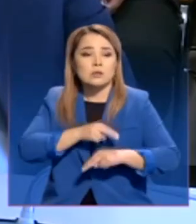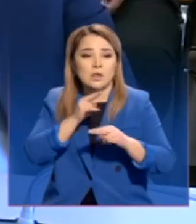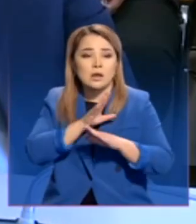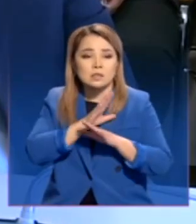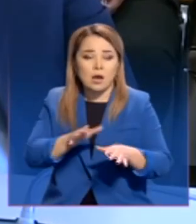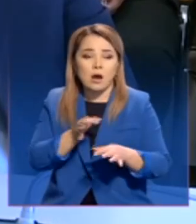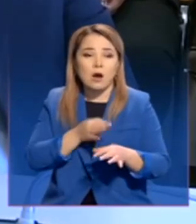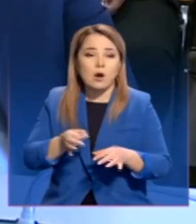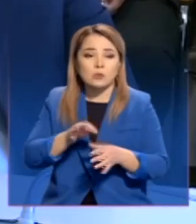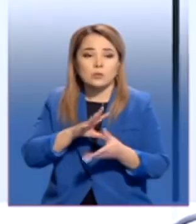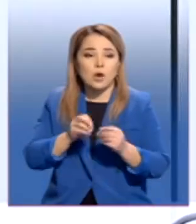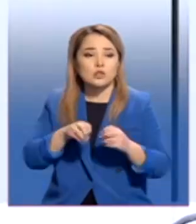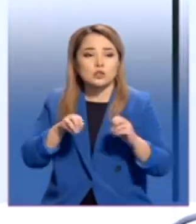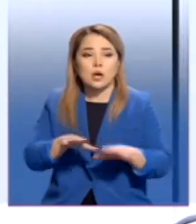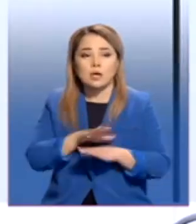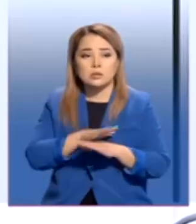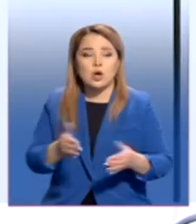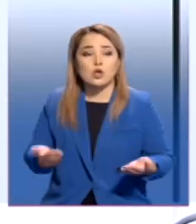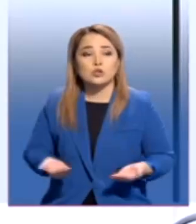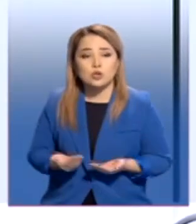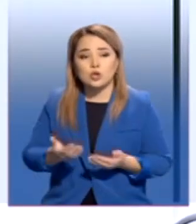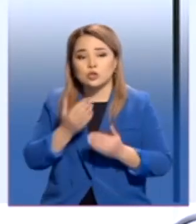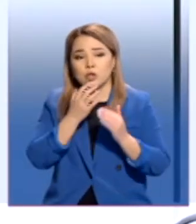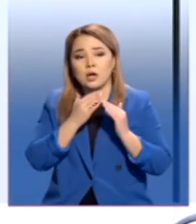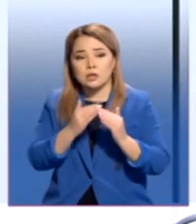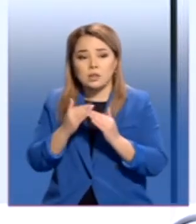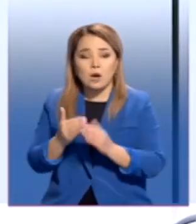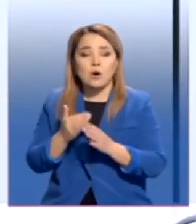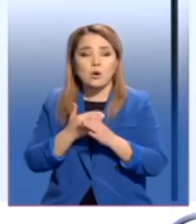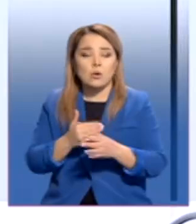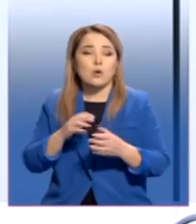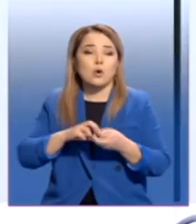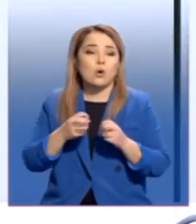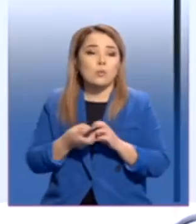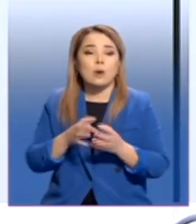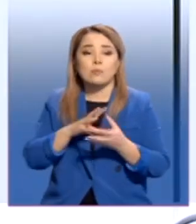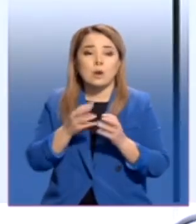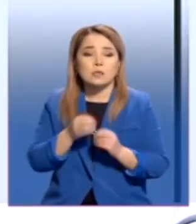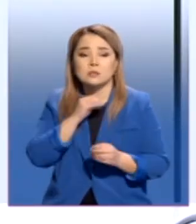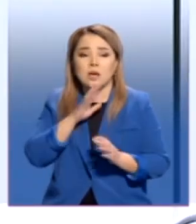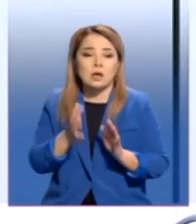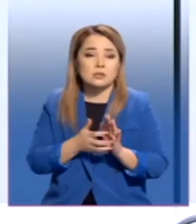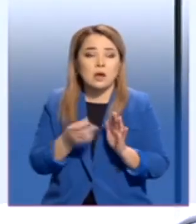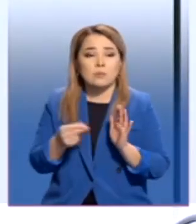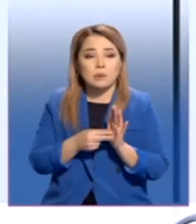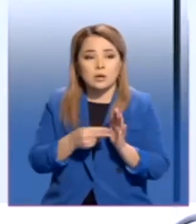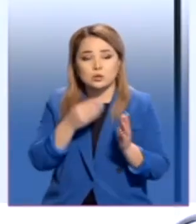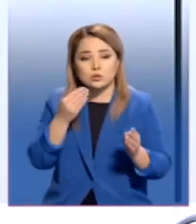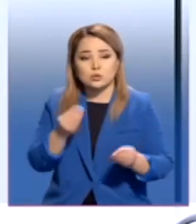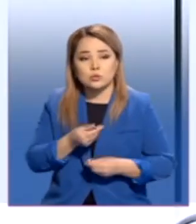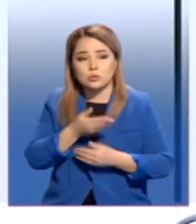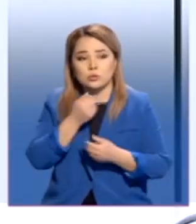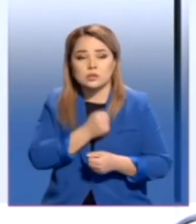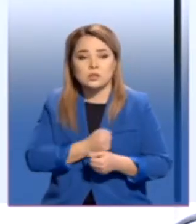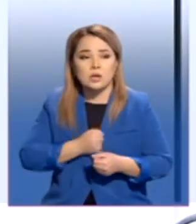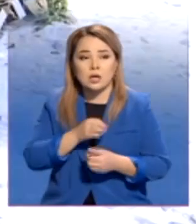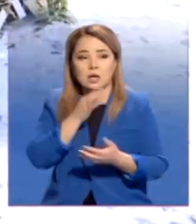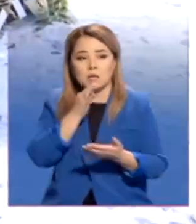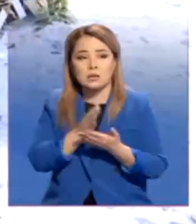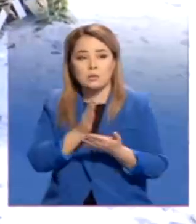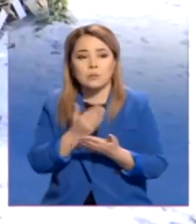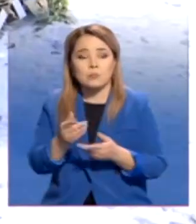жеткізу толық шешілмеген. Тұрғындар жылыжай иелері көмір тапшылығына және бағасына наразылық